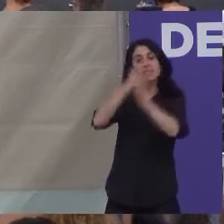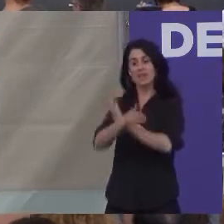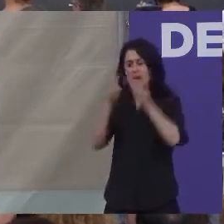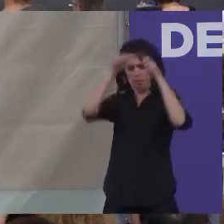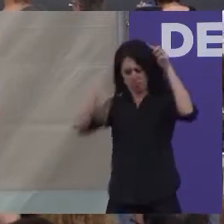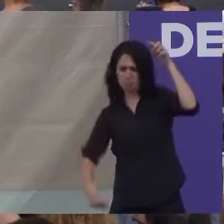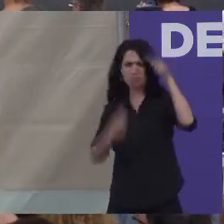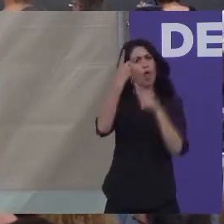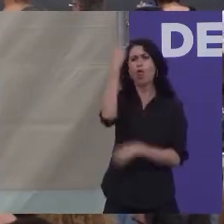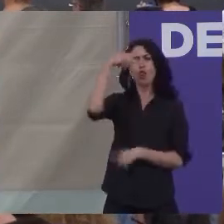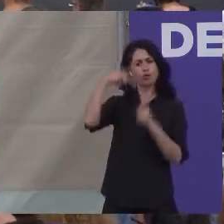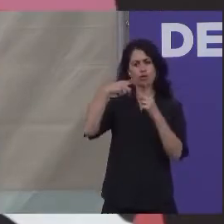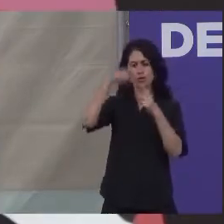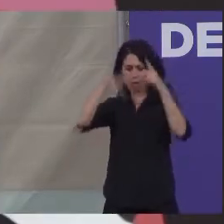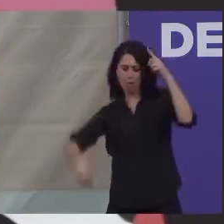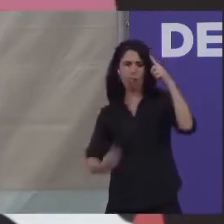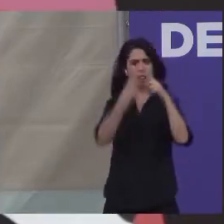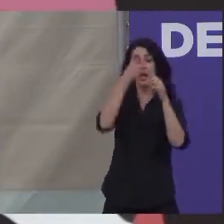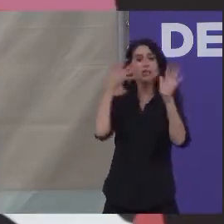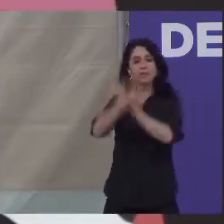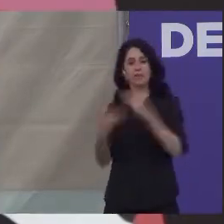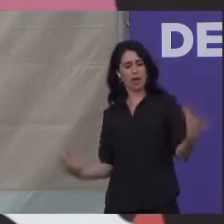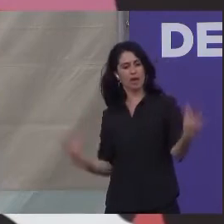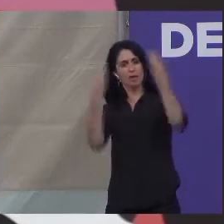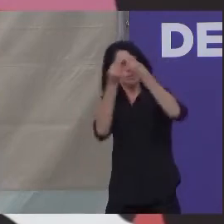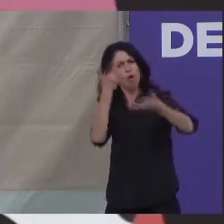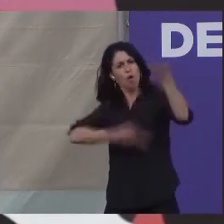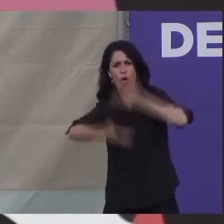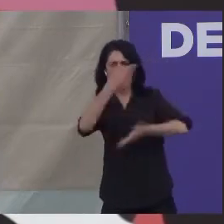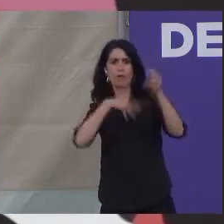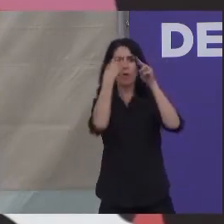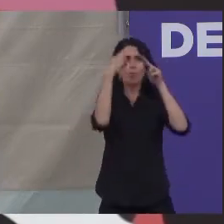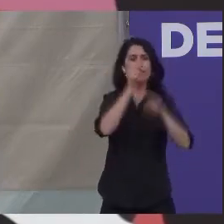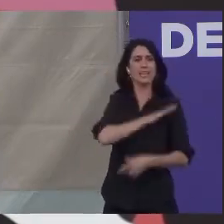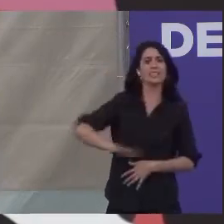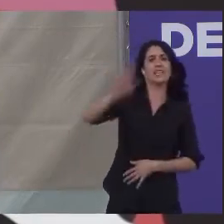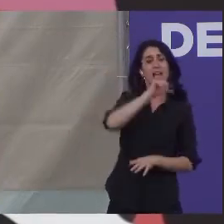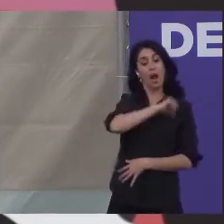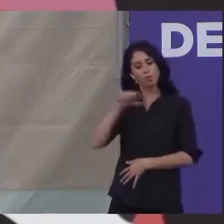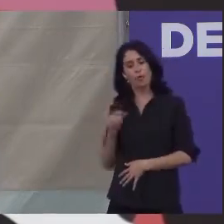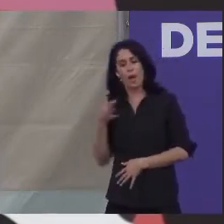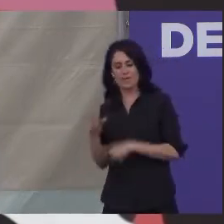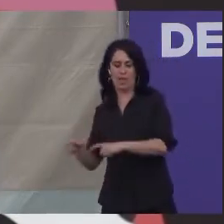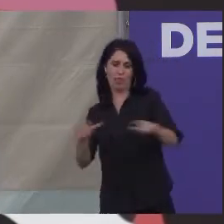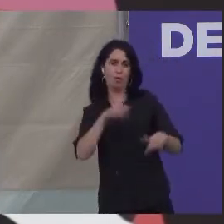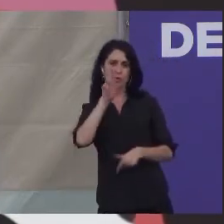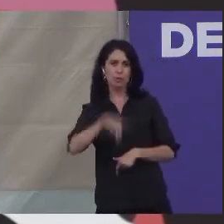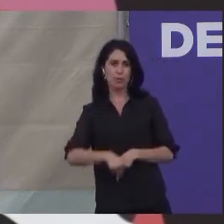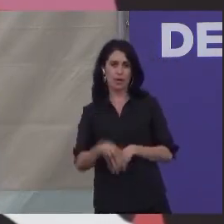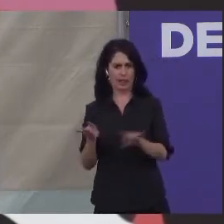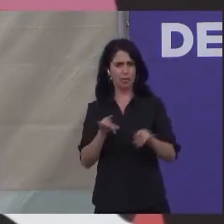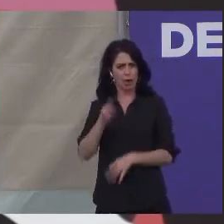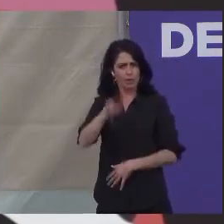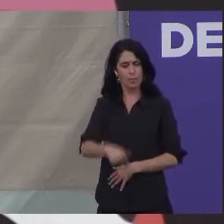cap a dalt, en un sentit de legislació i de polítiques autonòmiques i estatals. Una marea per aprofundir el canvi, sabem que una